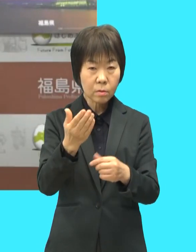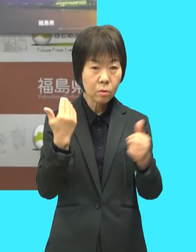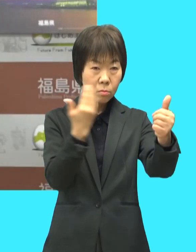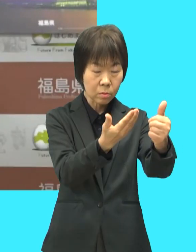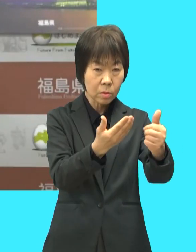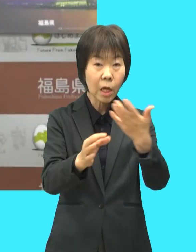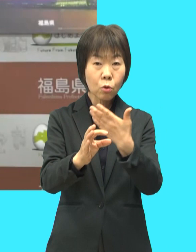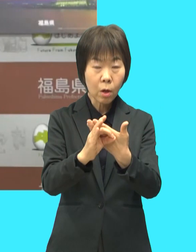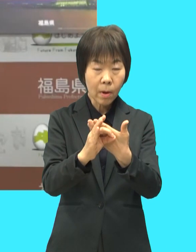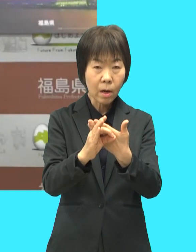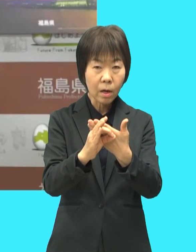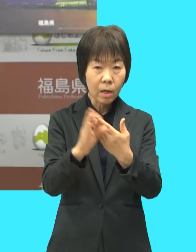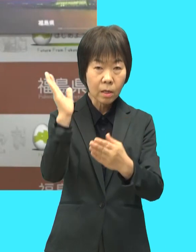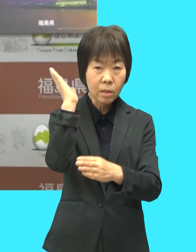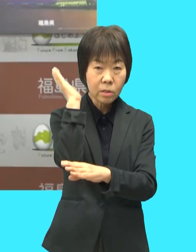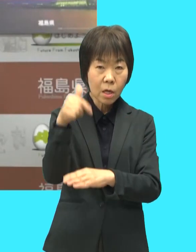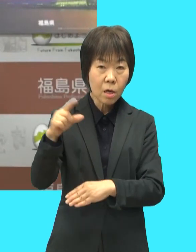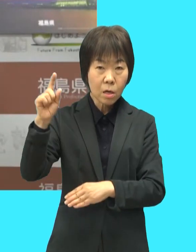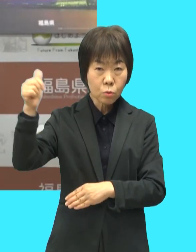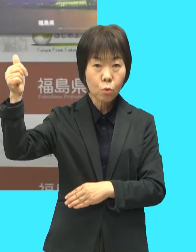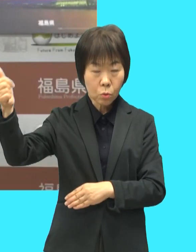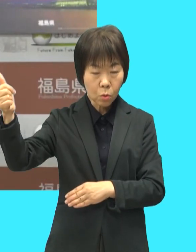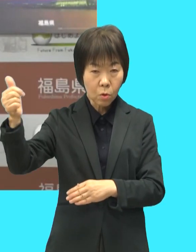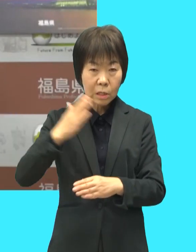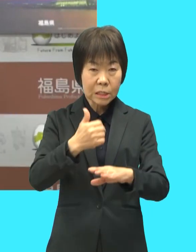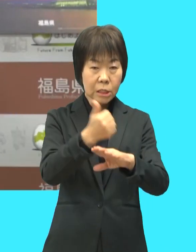ば政府の高官と知事が会ってですね、